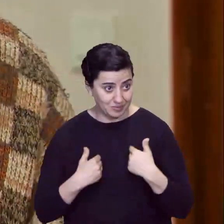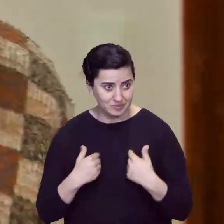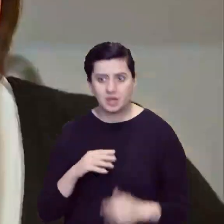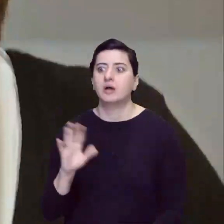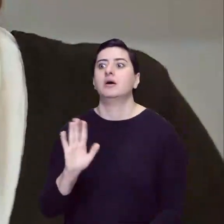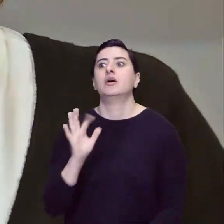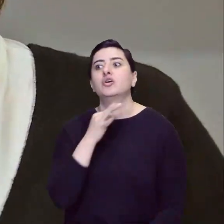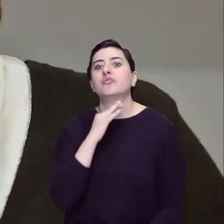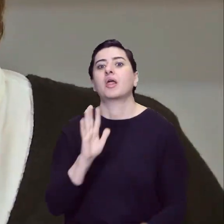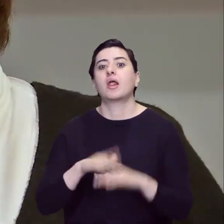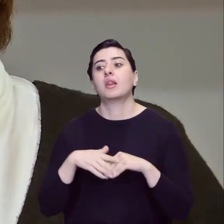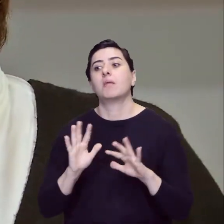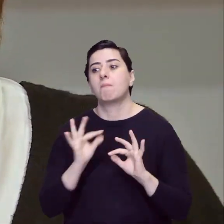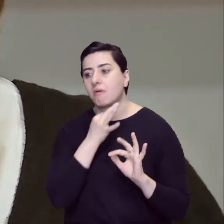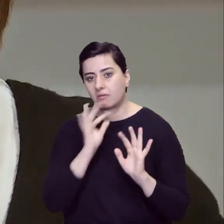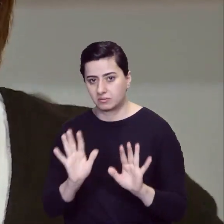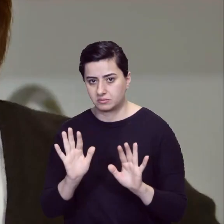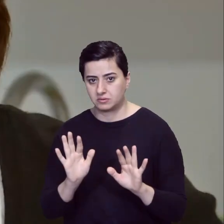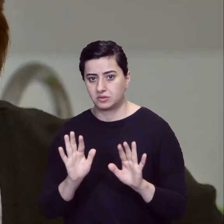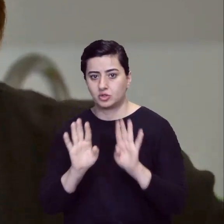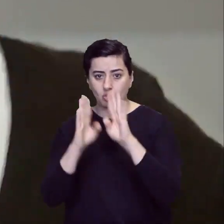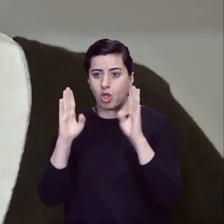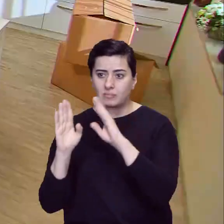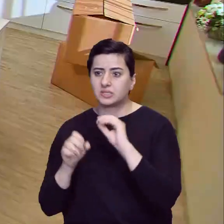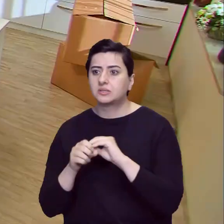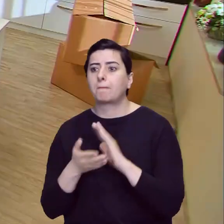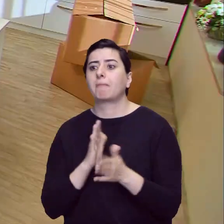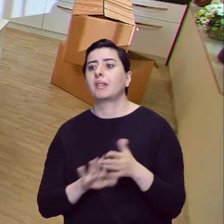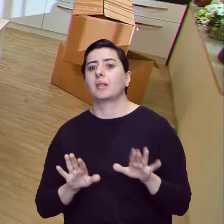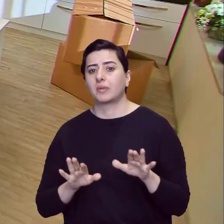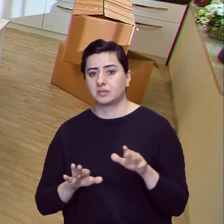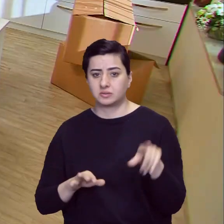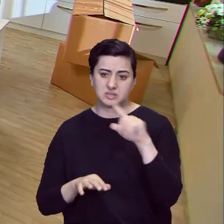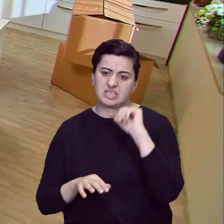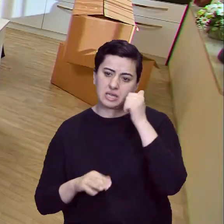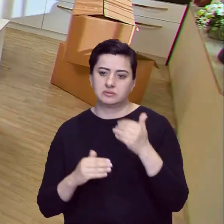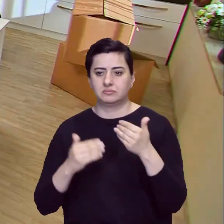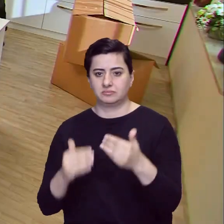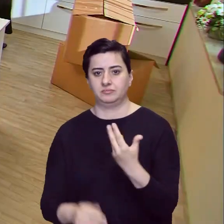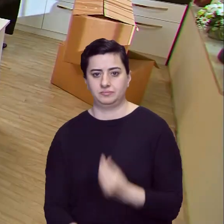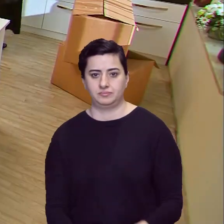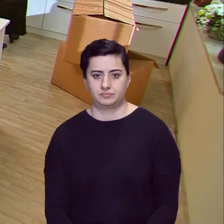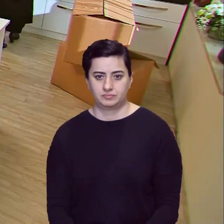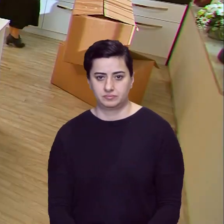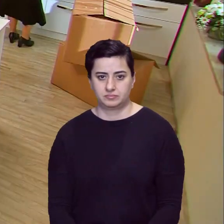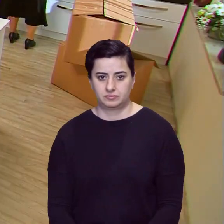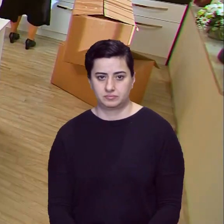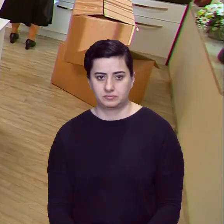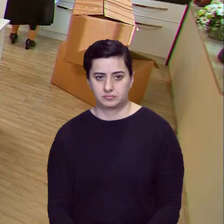aman Ökkeş, Allah aşkına bir şeye el sürme. Daha dolap içleri bile bitmedi. Artık onlar da yarın.